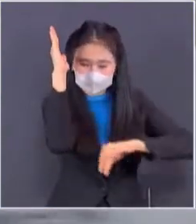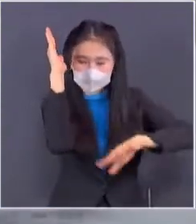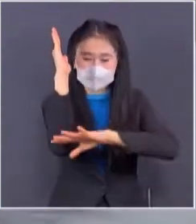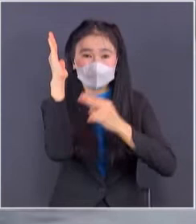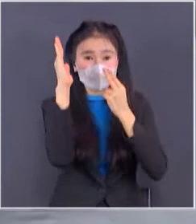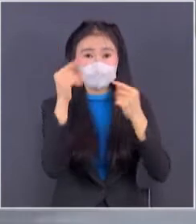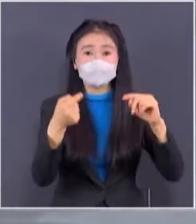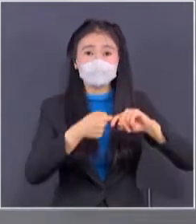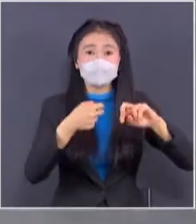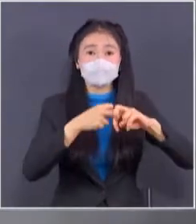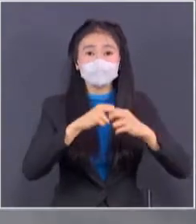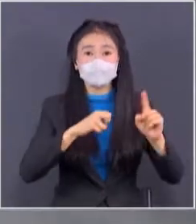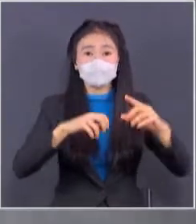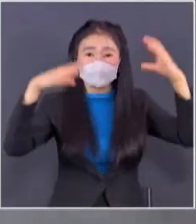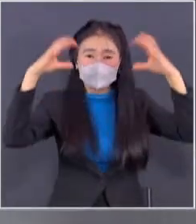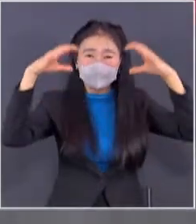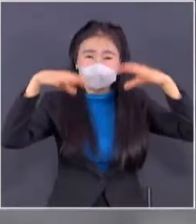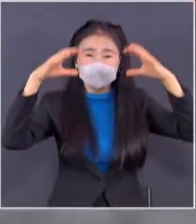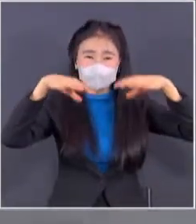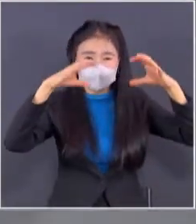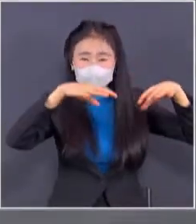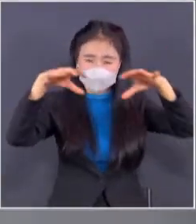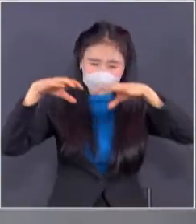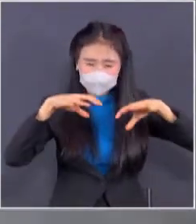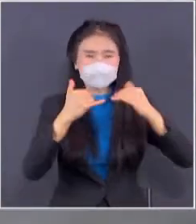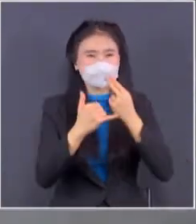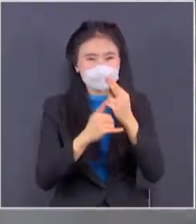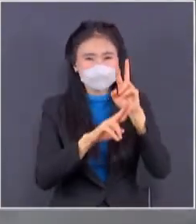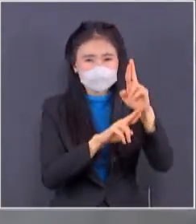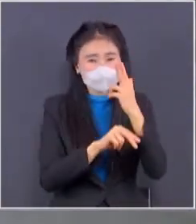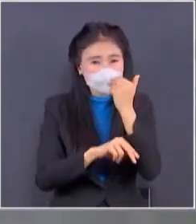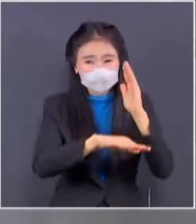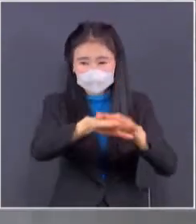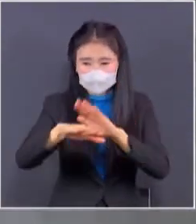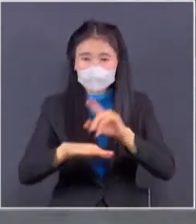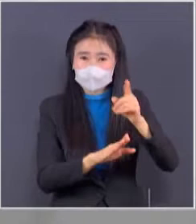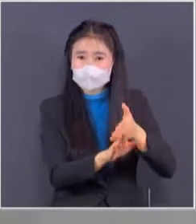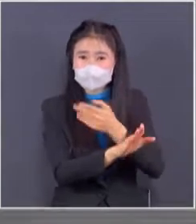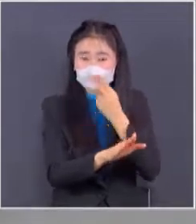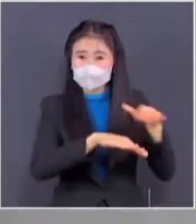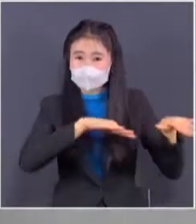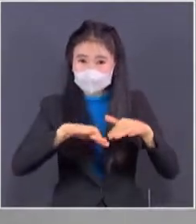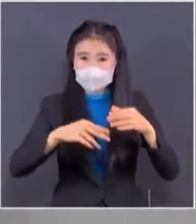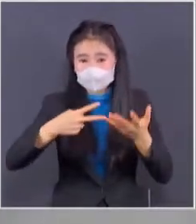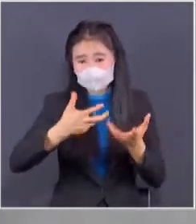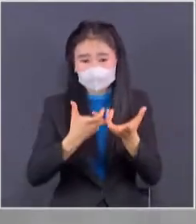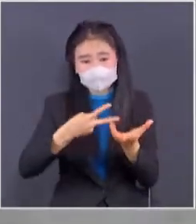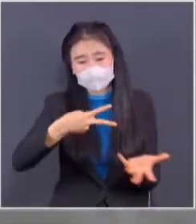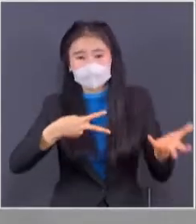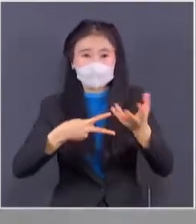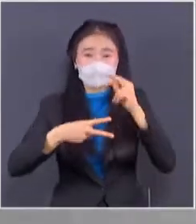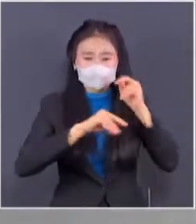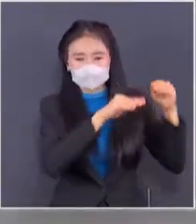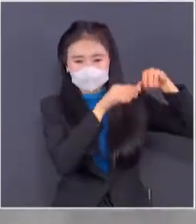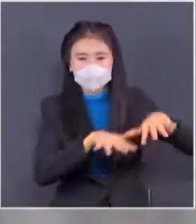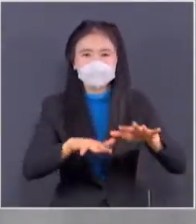การณ์ดังกล่าวฝนตกหนักติดต่อกันหลายพื้นที่ต้องเฝ้าระวังและต้องเตรียมพร้อมการรับมือกับน้ำท่วมฉับพลันน้ำป่าไหลหล